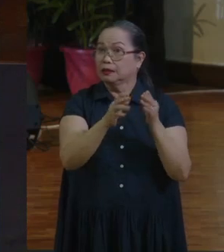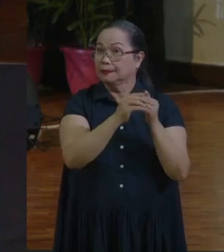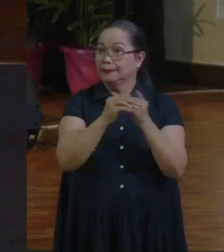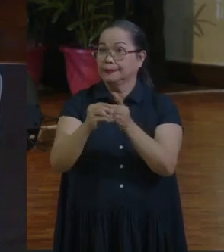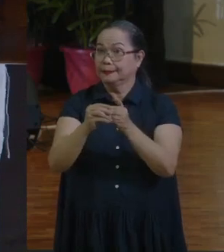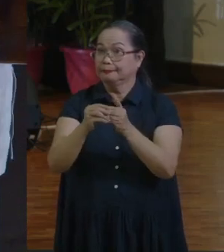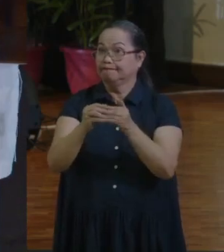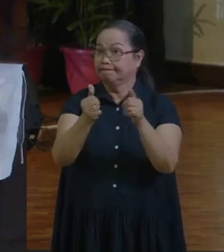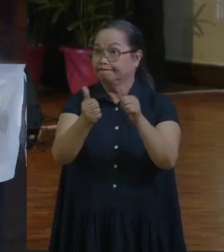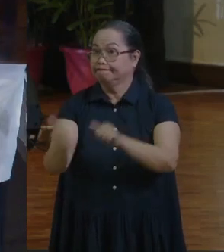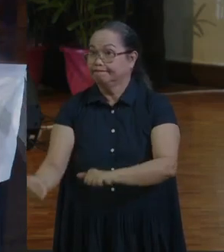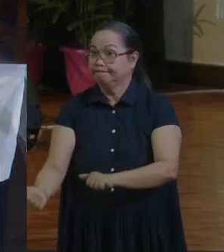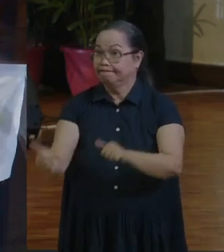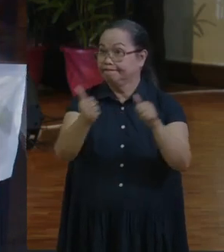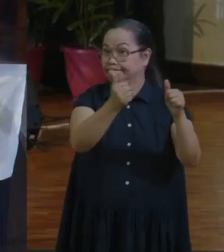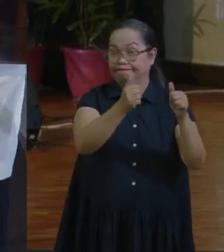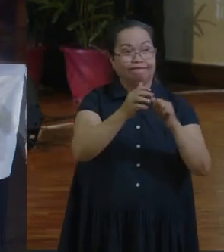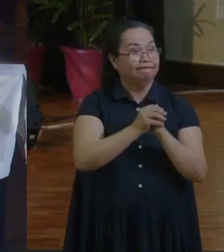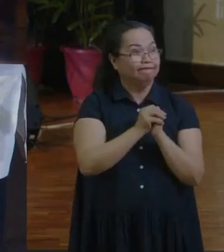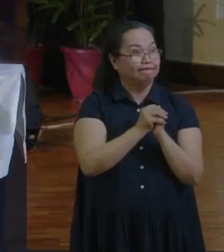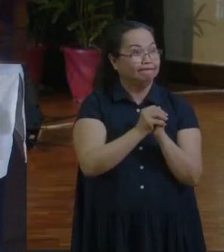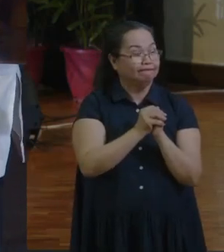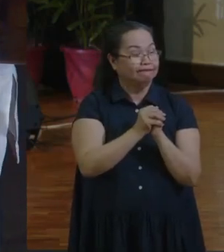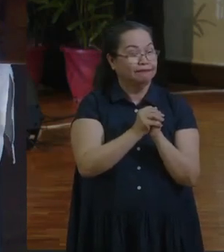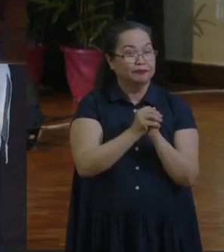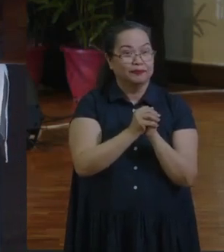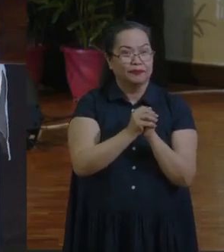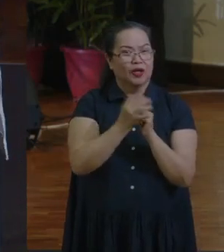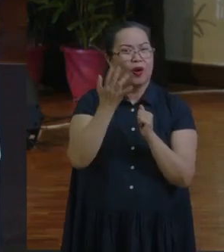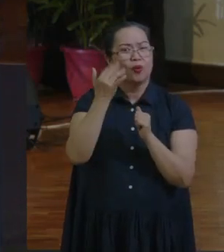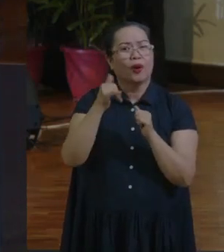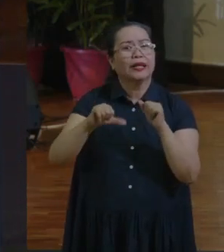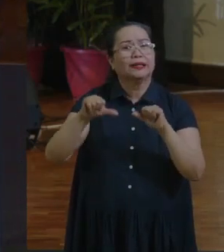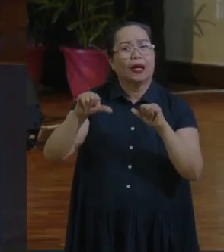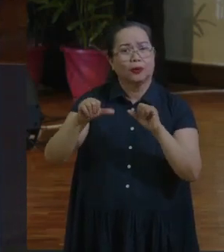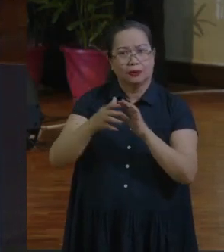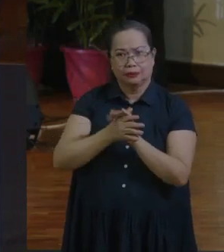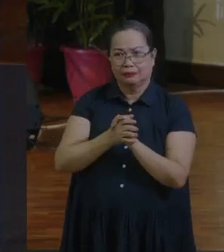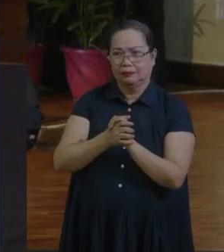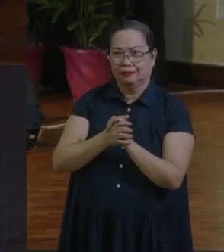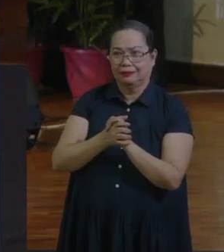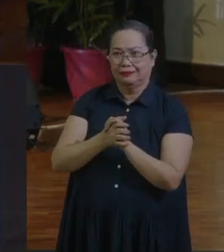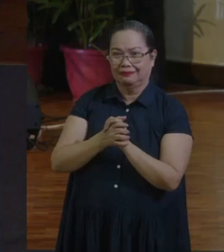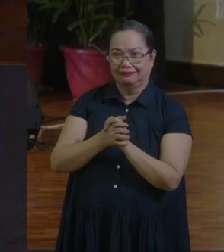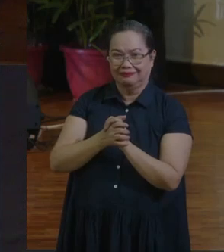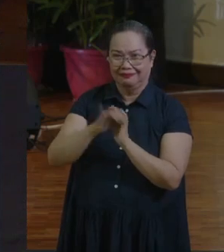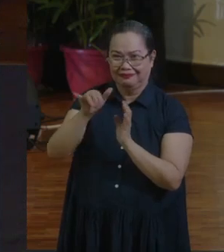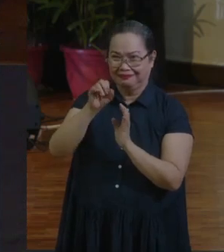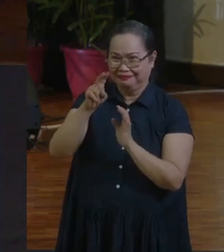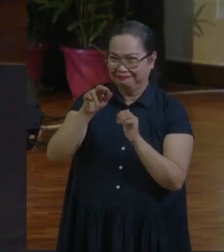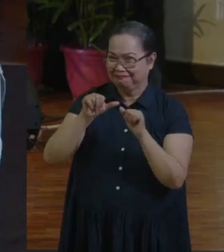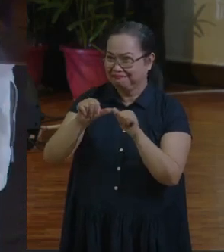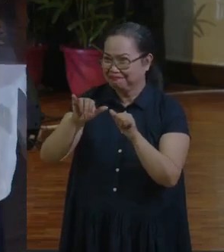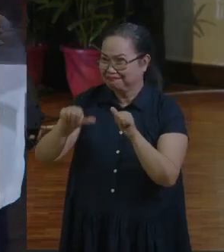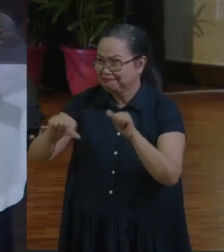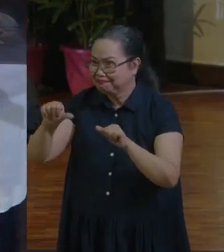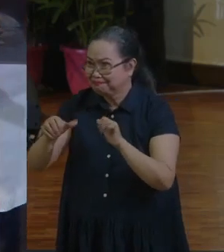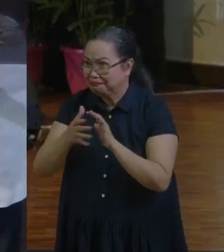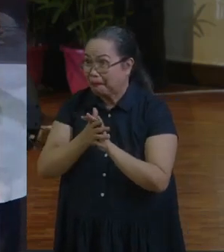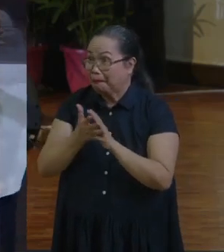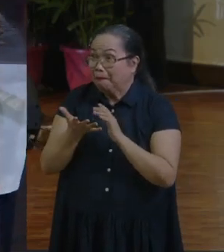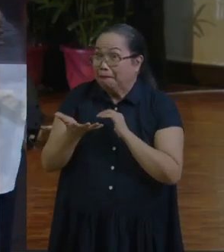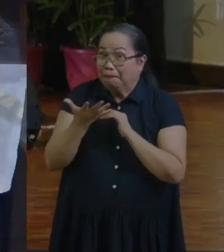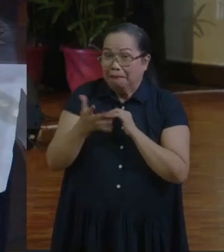na nagbautismo sa kanya. Bakit siya nagduda? No? Tunay